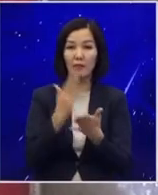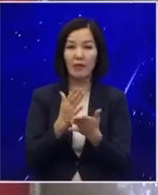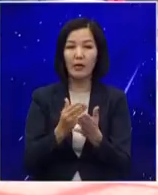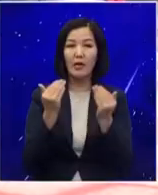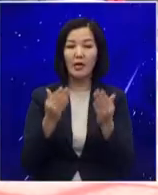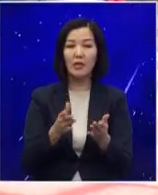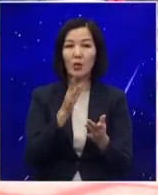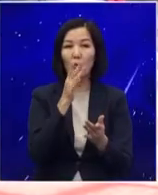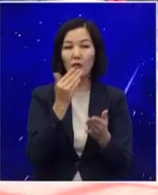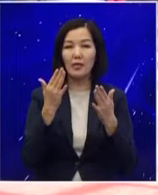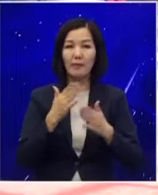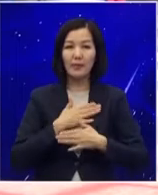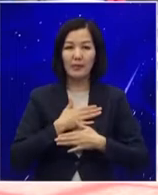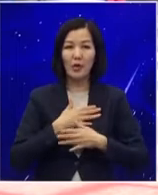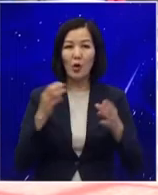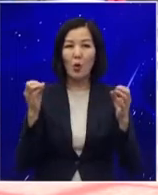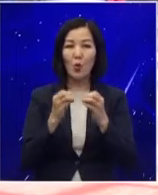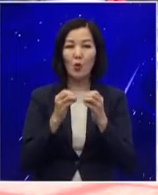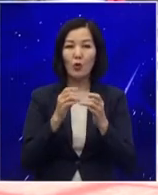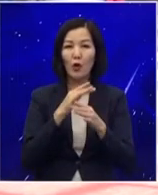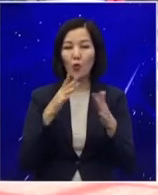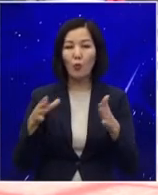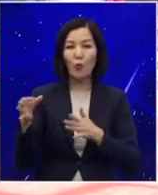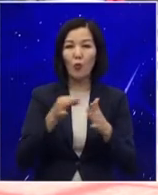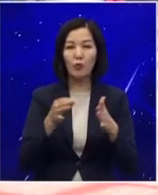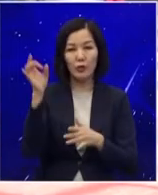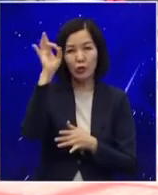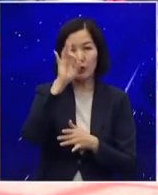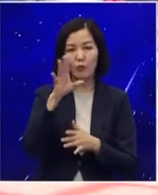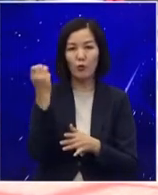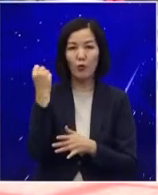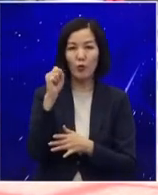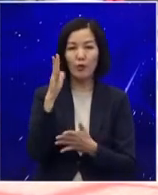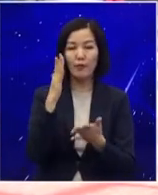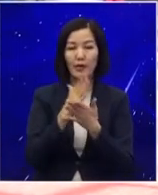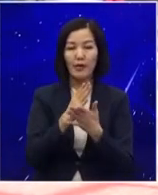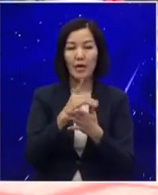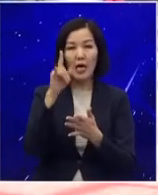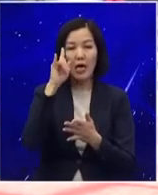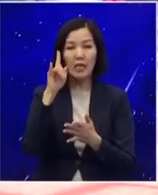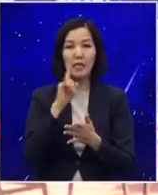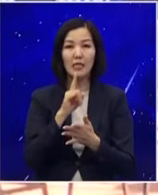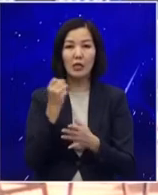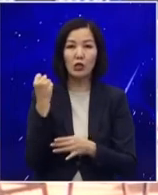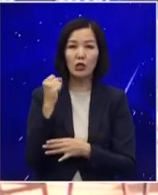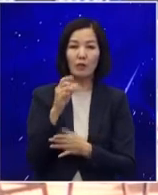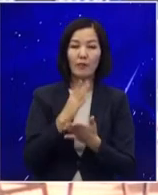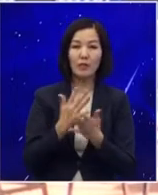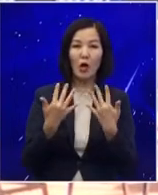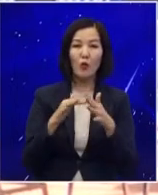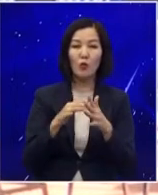Қазіргі уақытта бізде 10-нан артық облыс чемпионы бар. Қазақстан призері бар. Ауыл